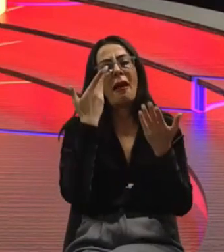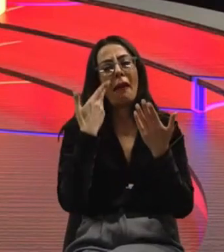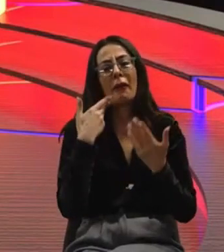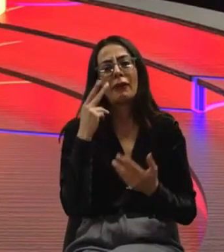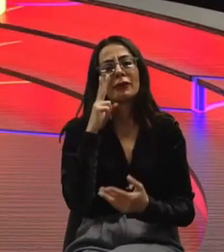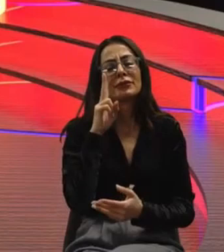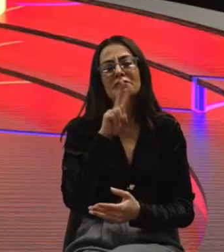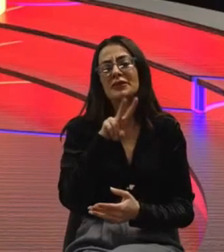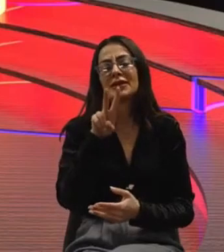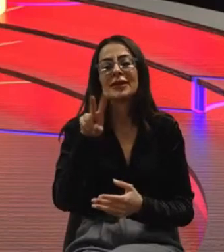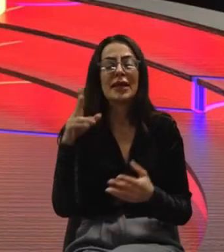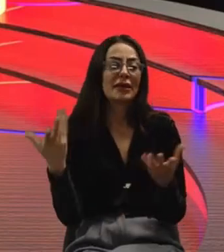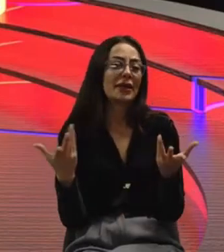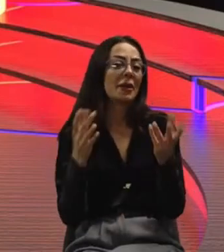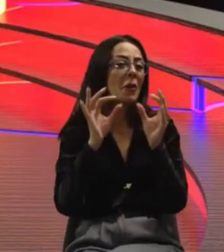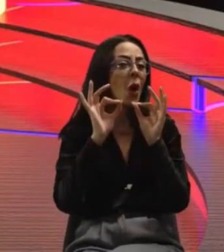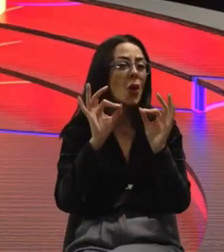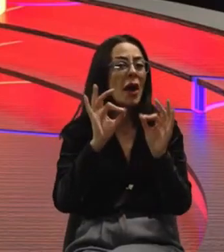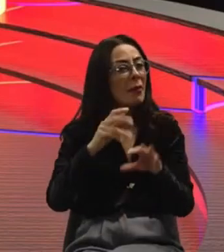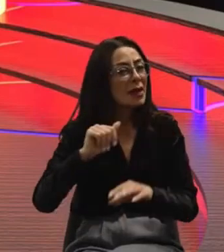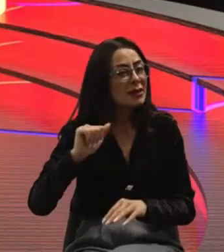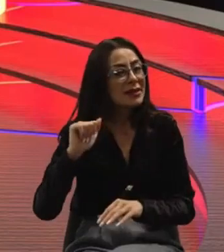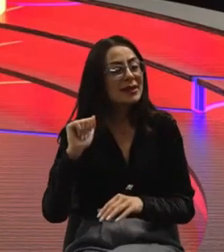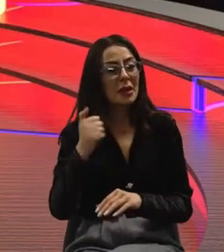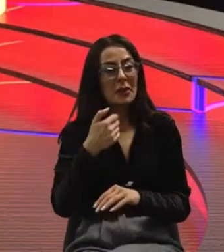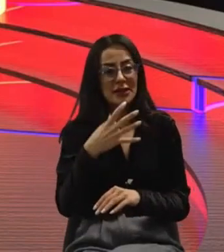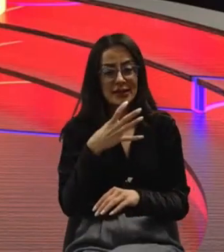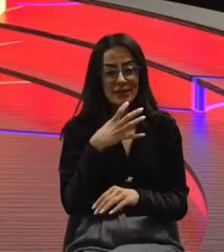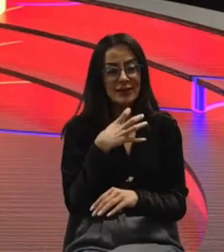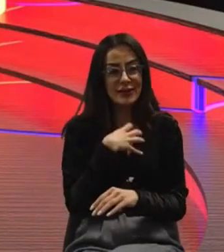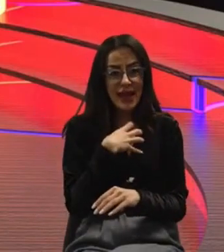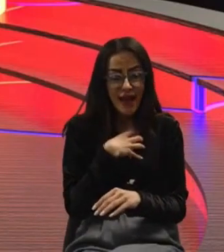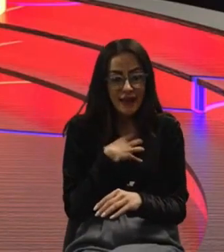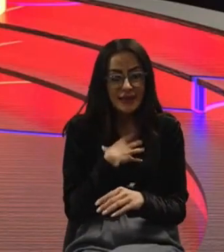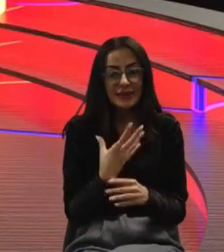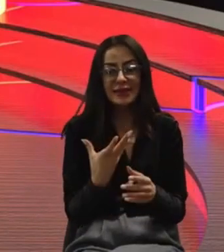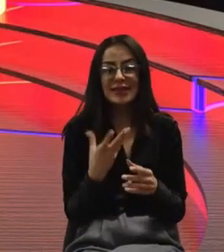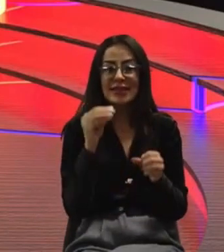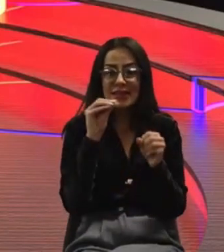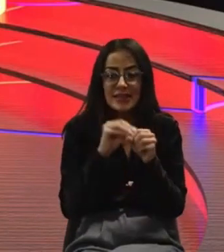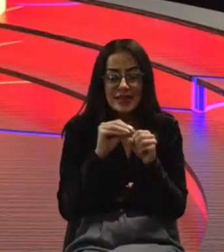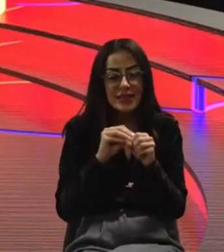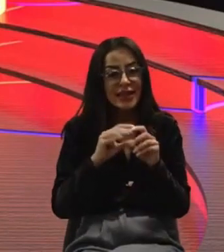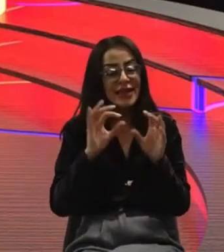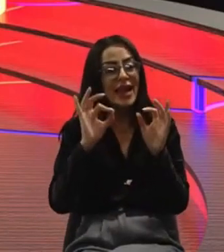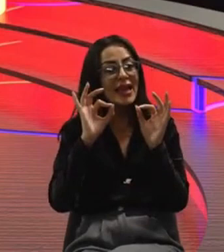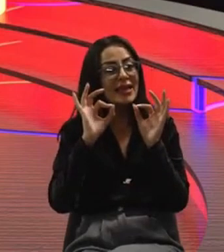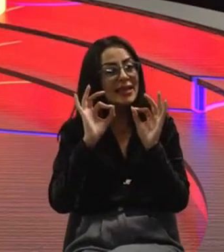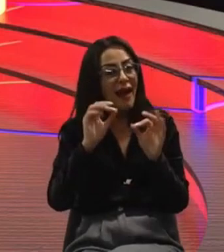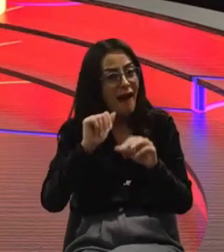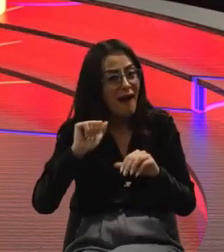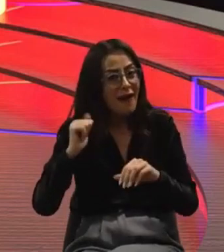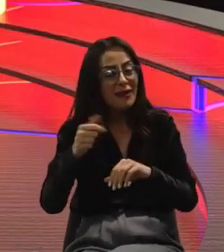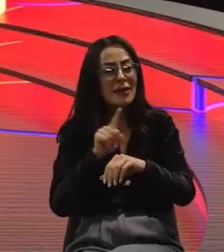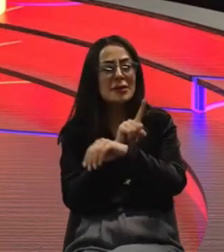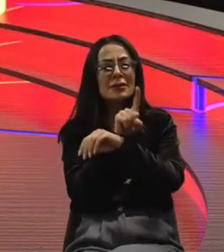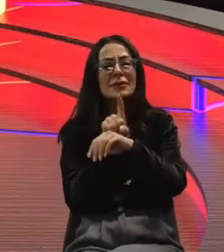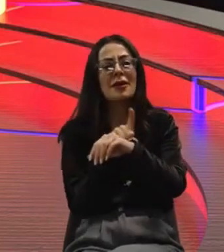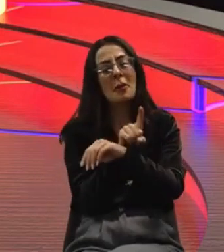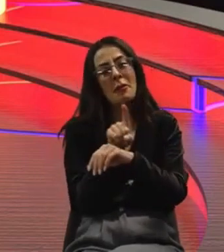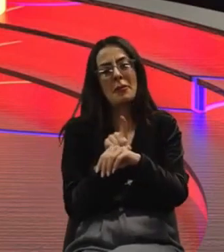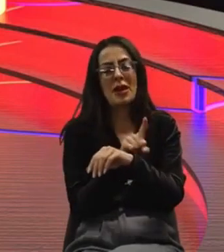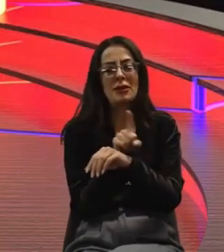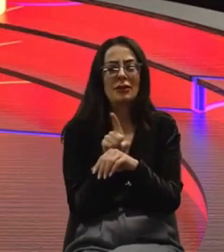en önemli zamanlarınızı kendi yapabileceğiniz en değerli zamanlarının olduğu yaşları bunları